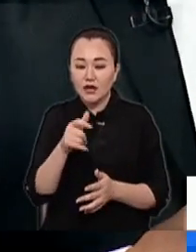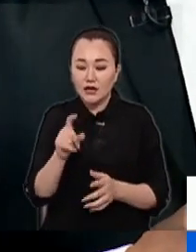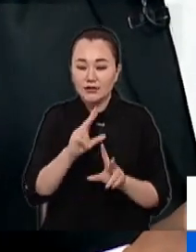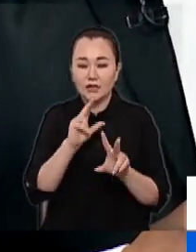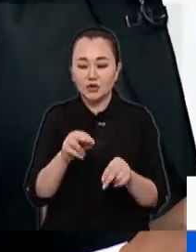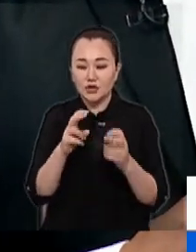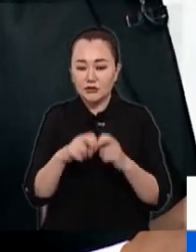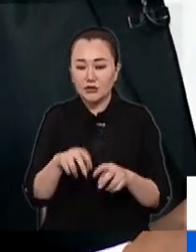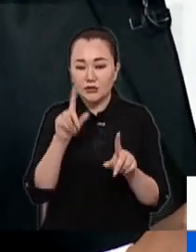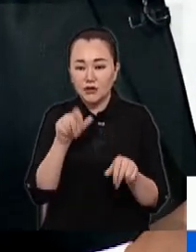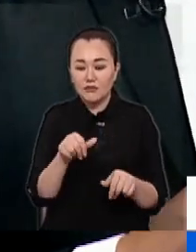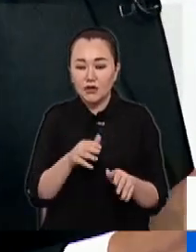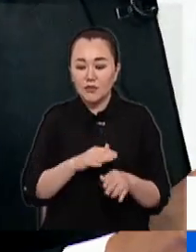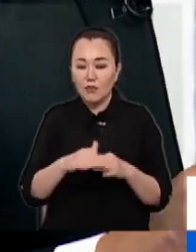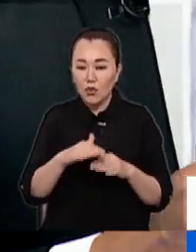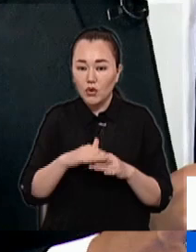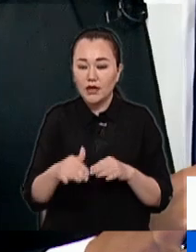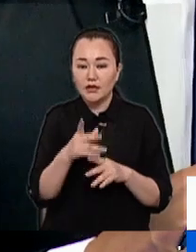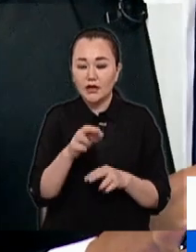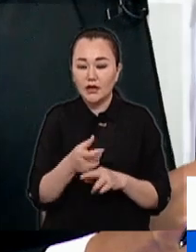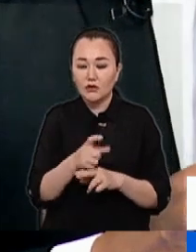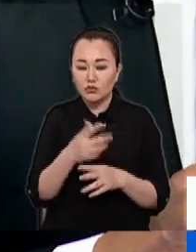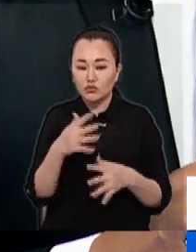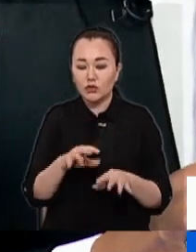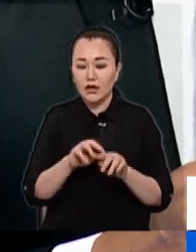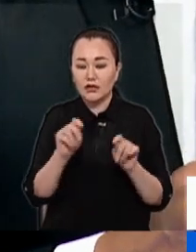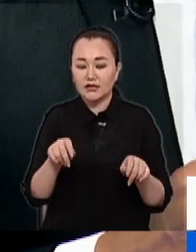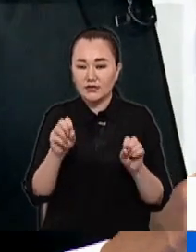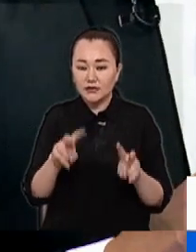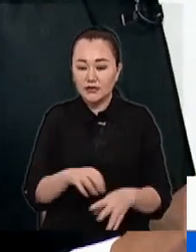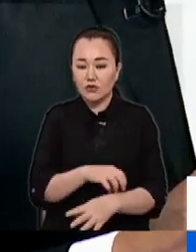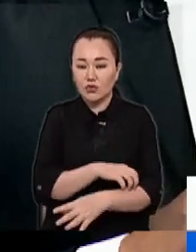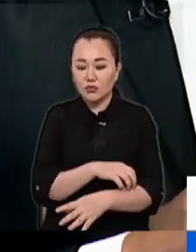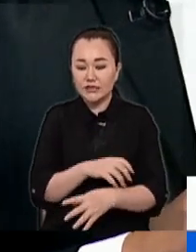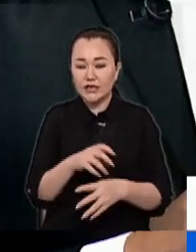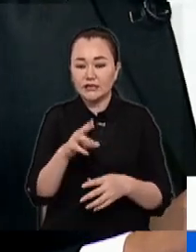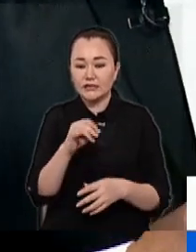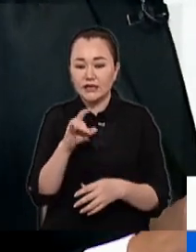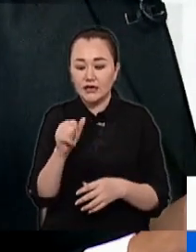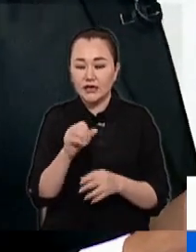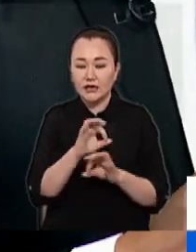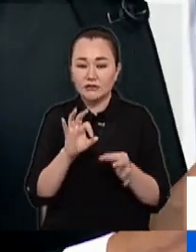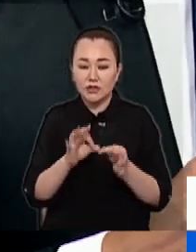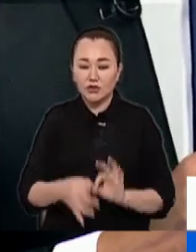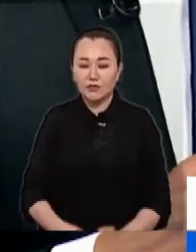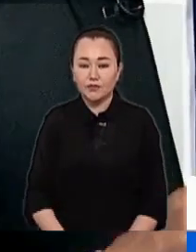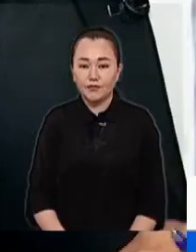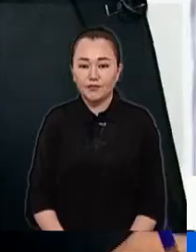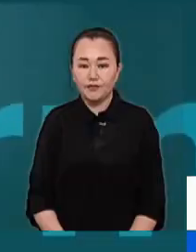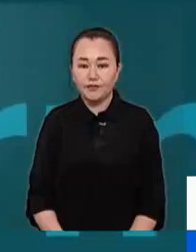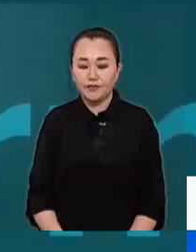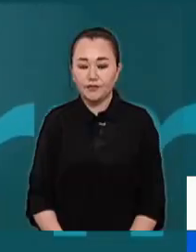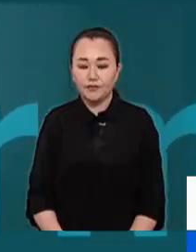пообещали рассмотреть в правовом поле. Для этого уже создана специальная комиссия. Динара Нургалиева с подробностями.